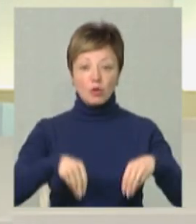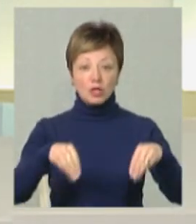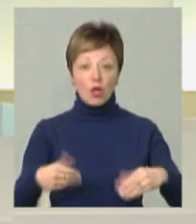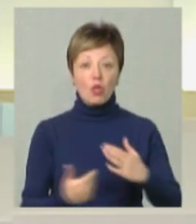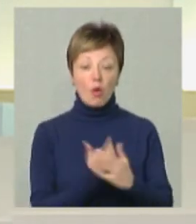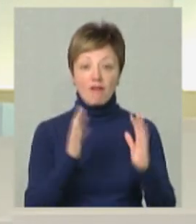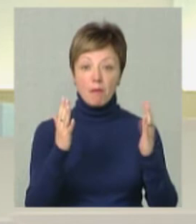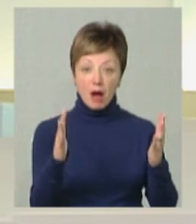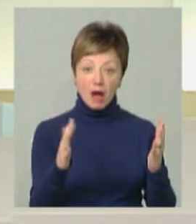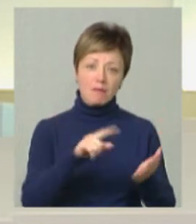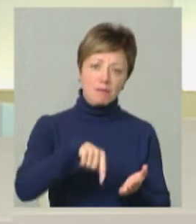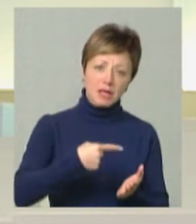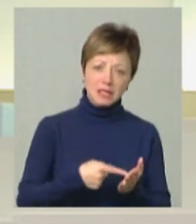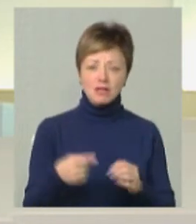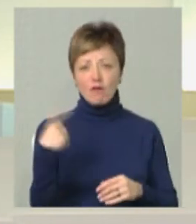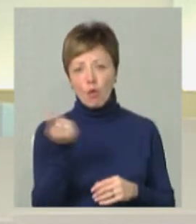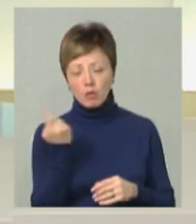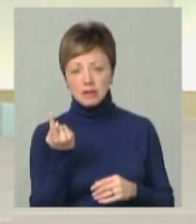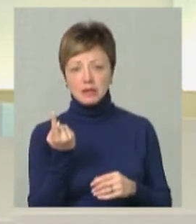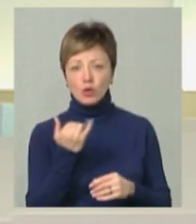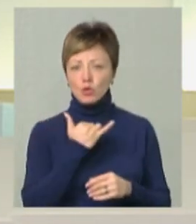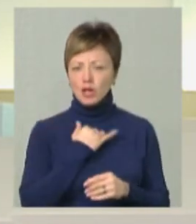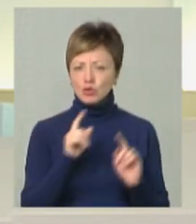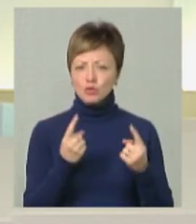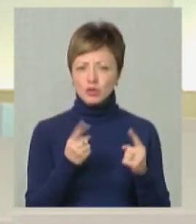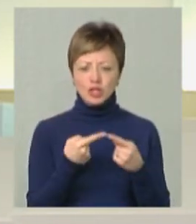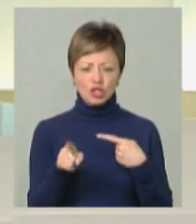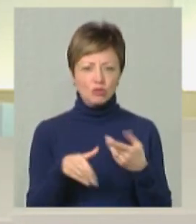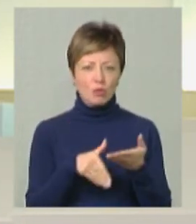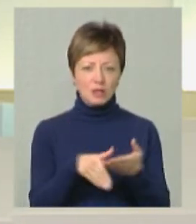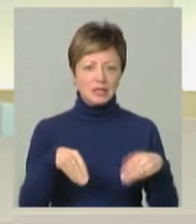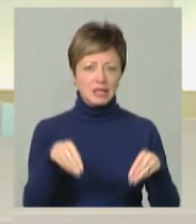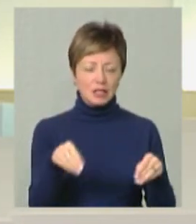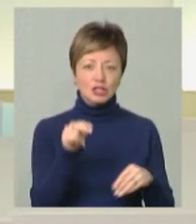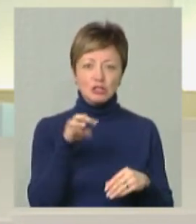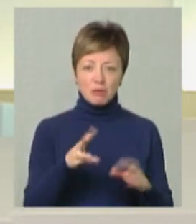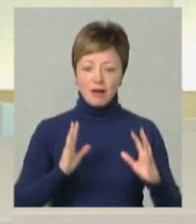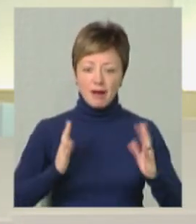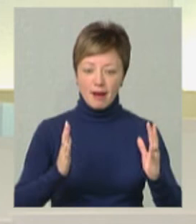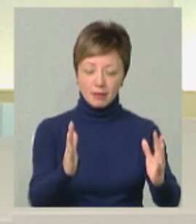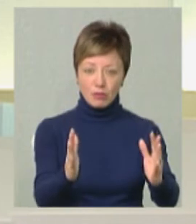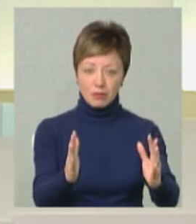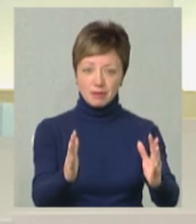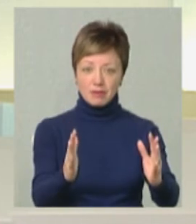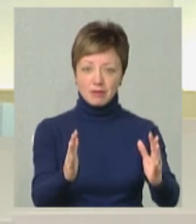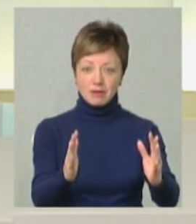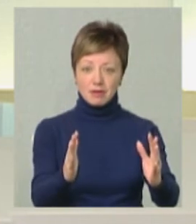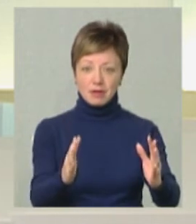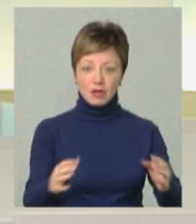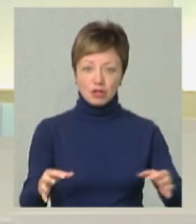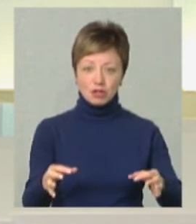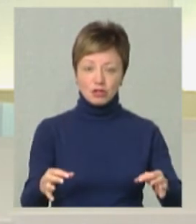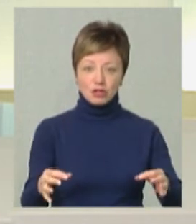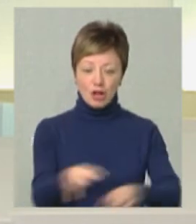нових парках, чи в місті, чи в області, у нас чомусь іншого способу садити, ніж рядочком і